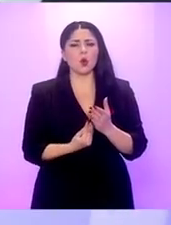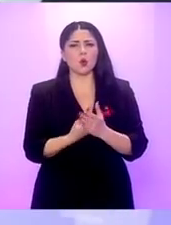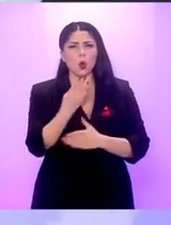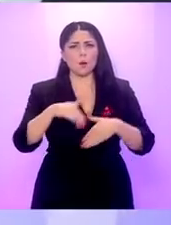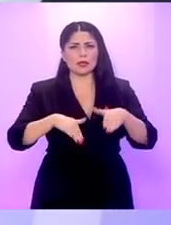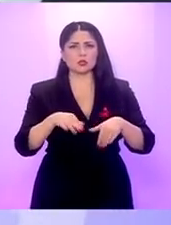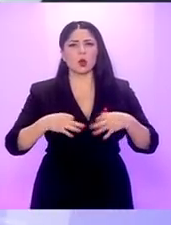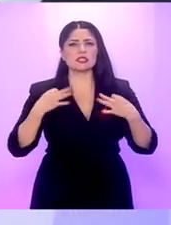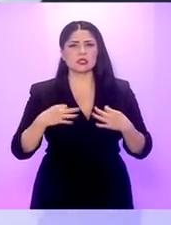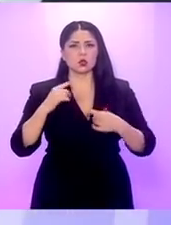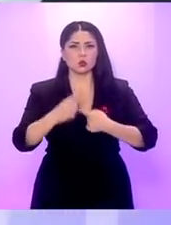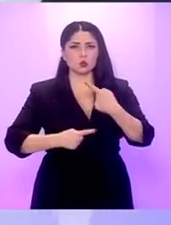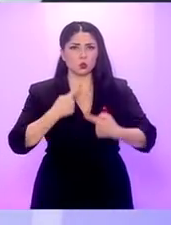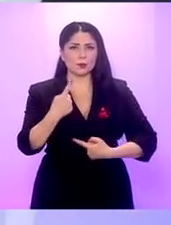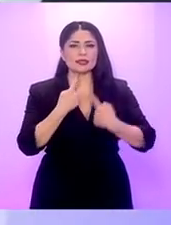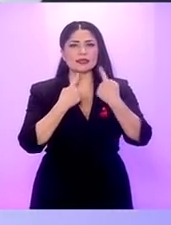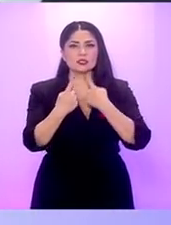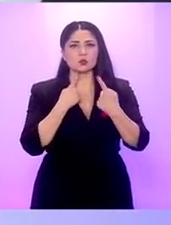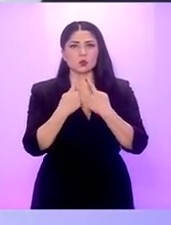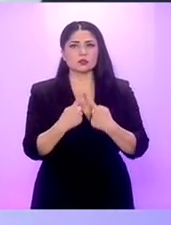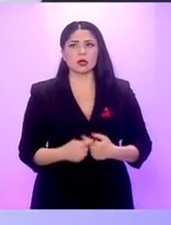după discuția din